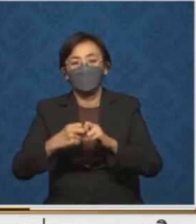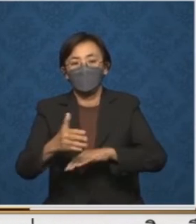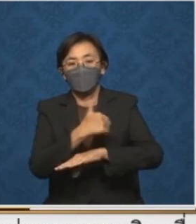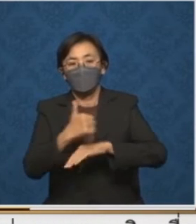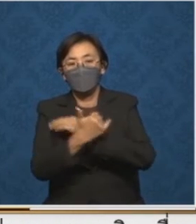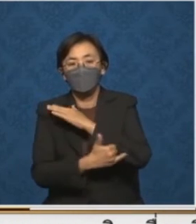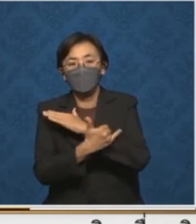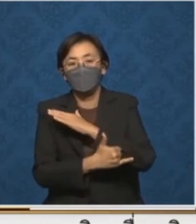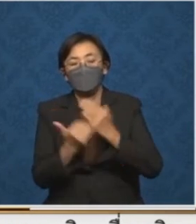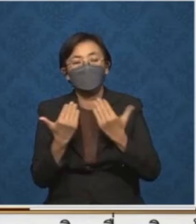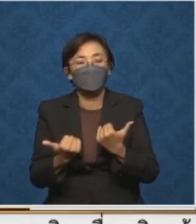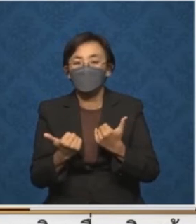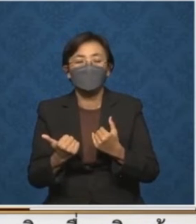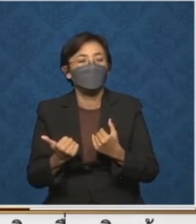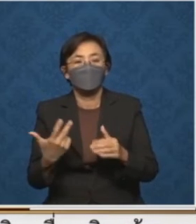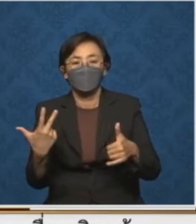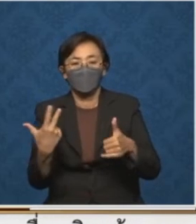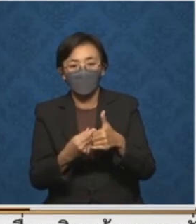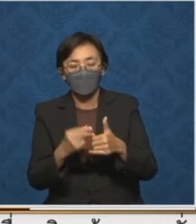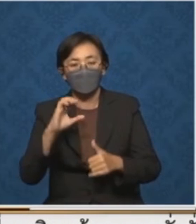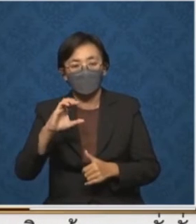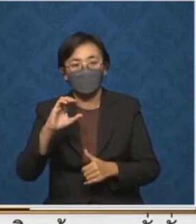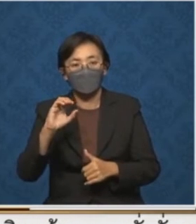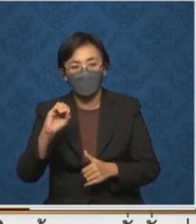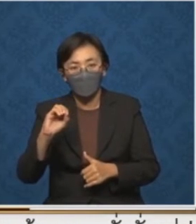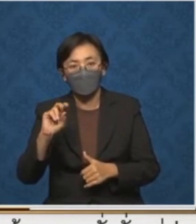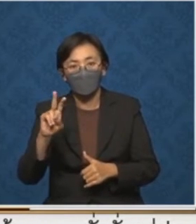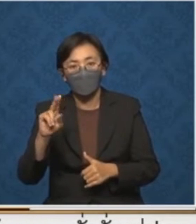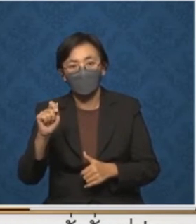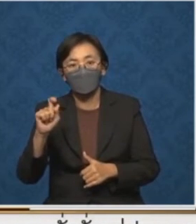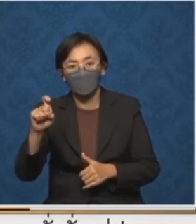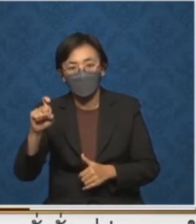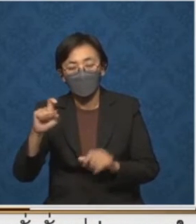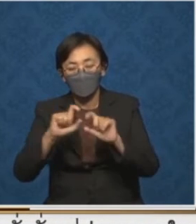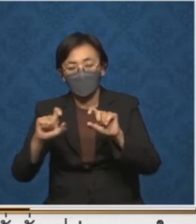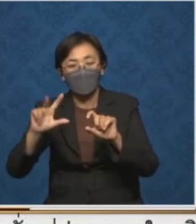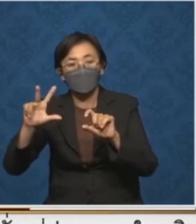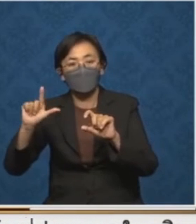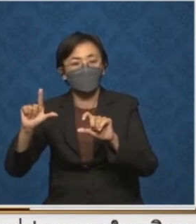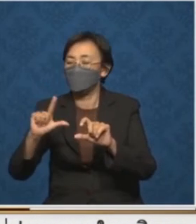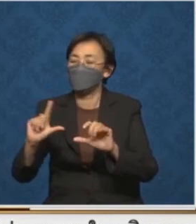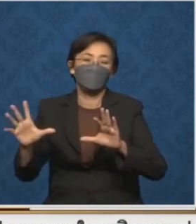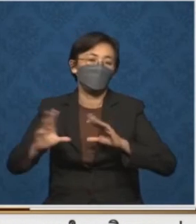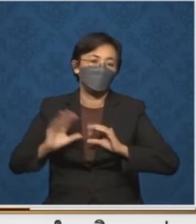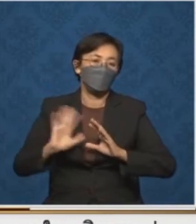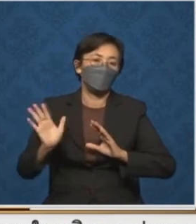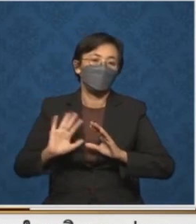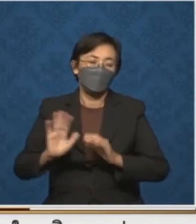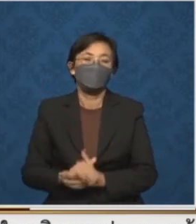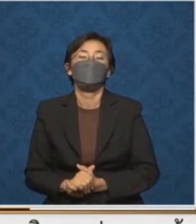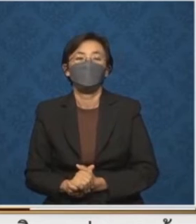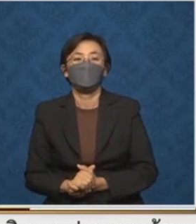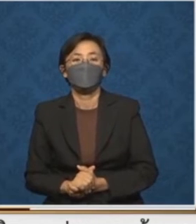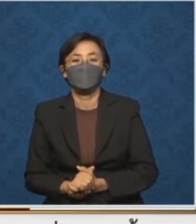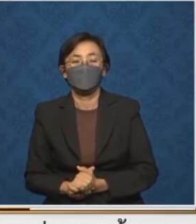ไปดูสไดผ่านต่อไปครับ ตรงนี้ผมไมมีเจษณานะครบอนนี้ถนอมคามรู้สึกที่สุด